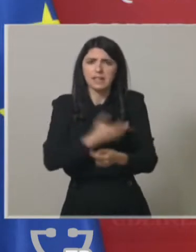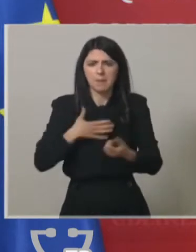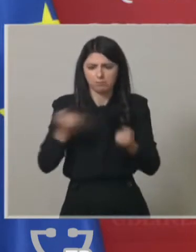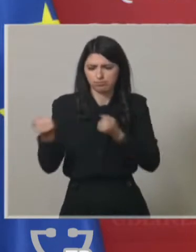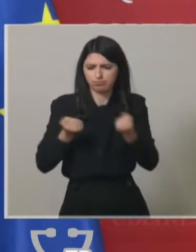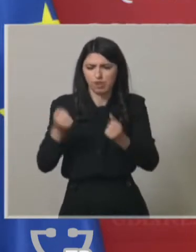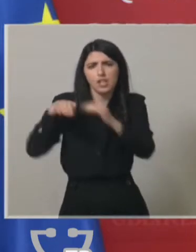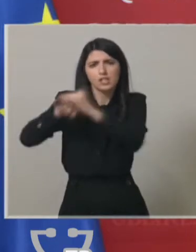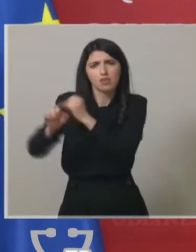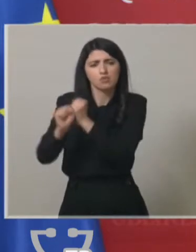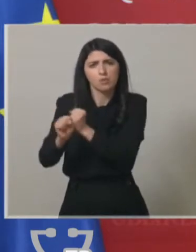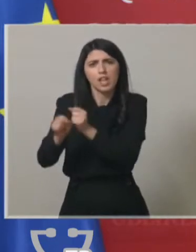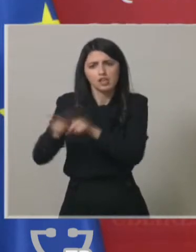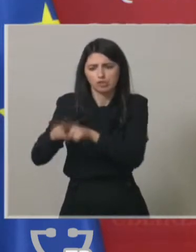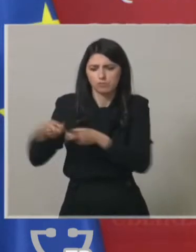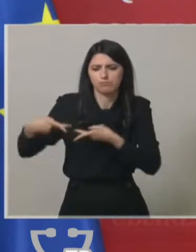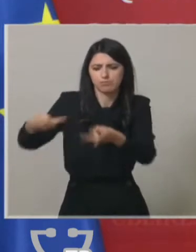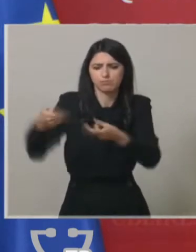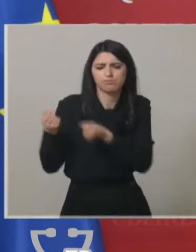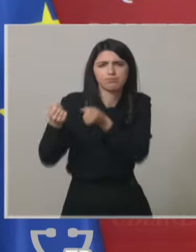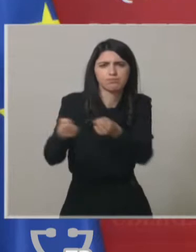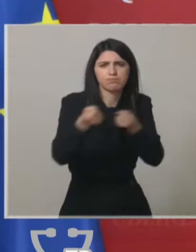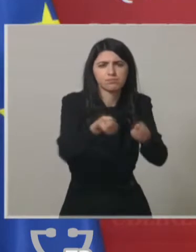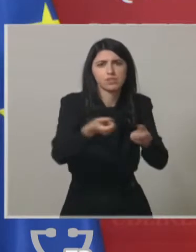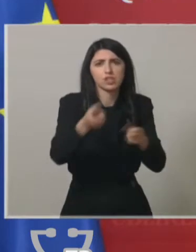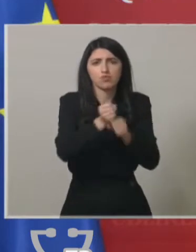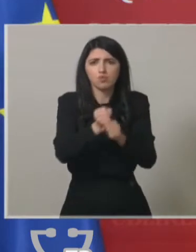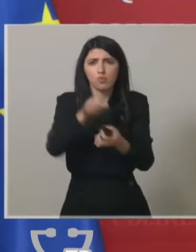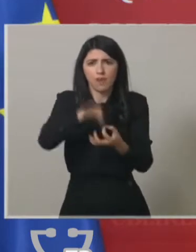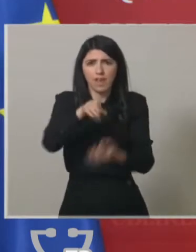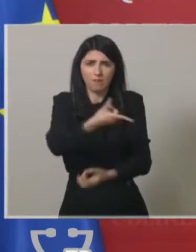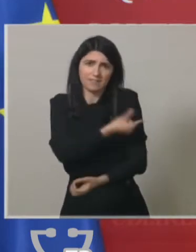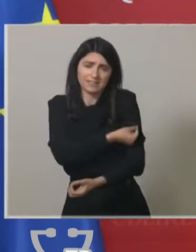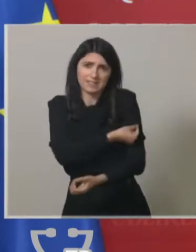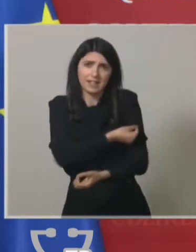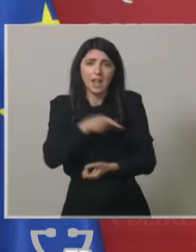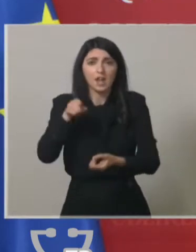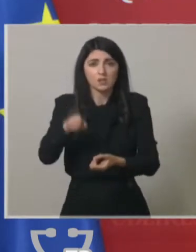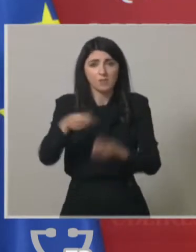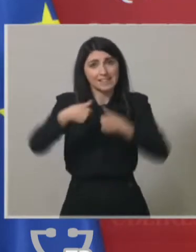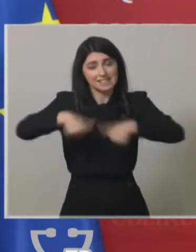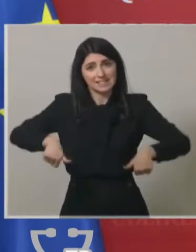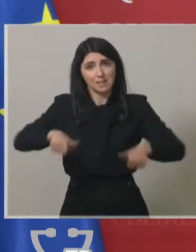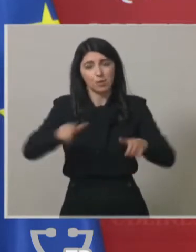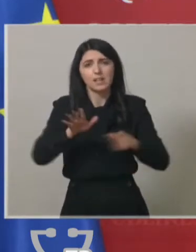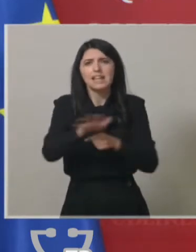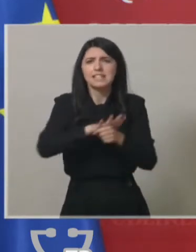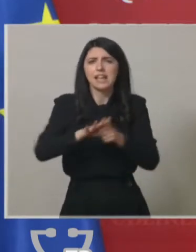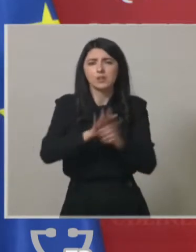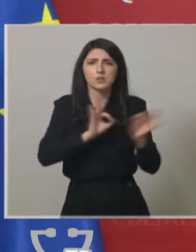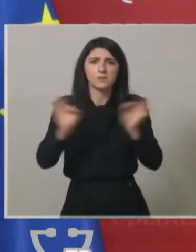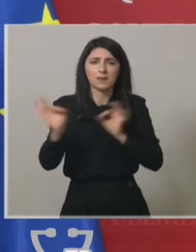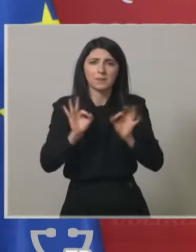возила за чување и за транспортирање, дистрибуција на овие вакцини. Со тоа системот е целосно подготвен